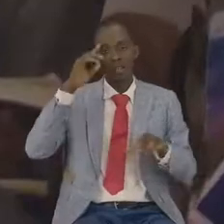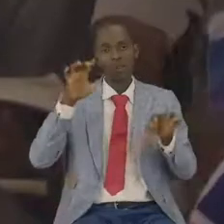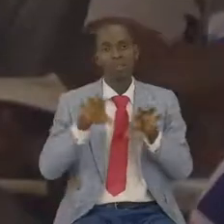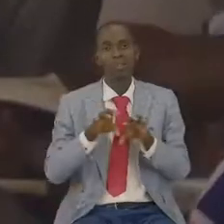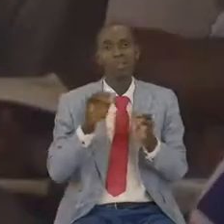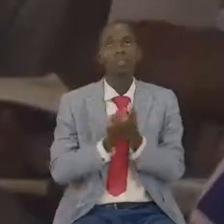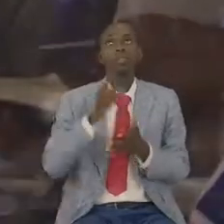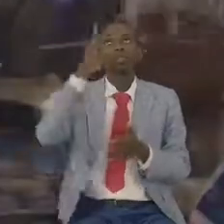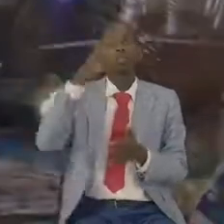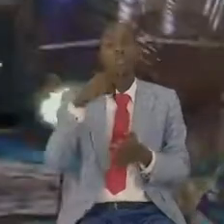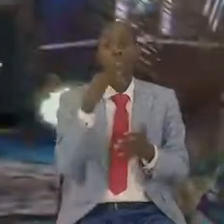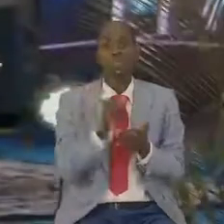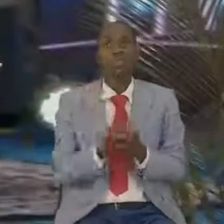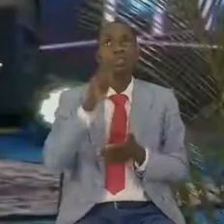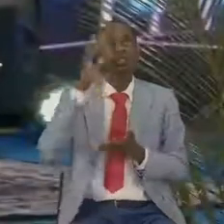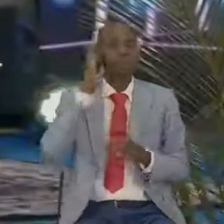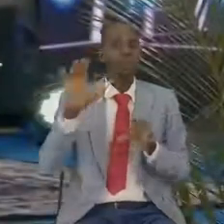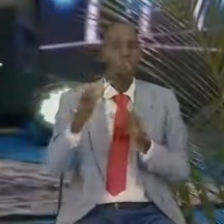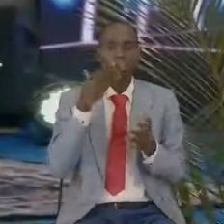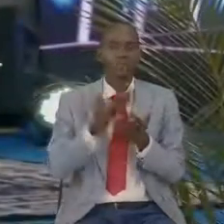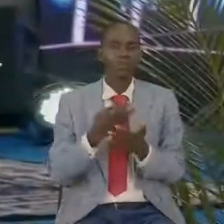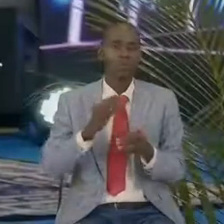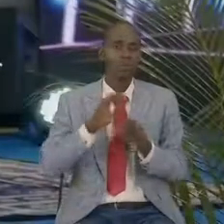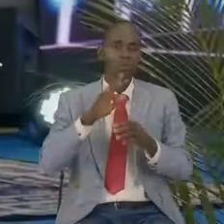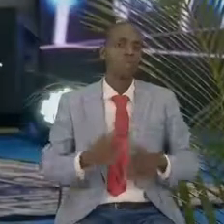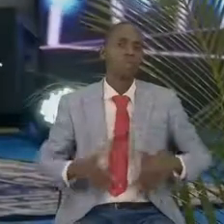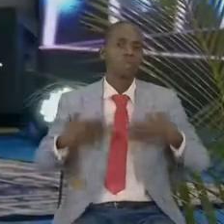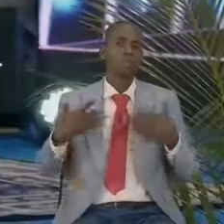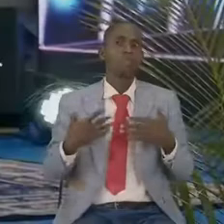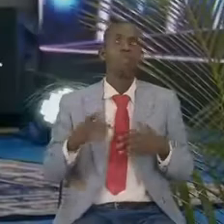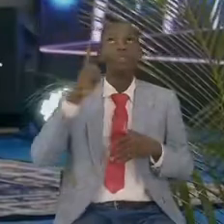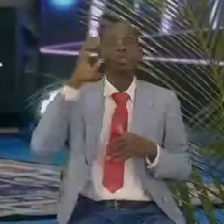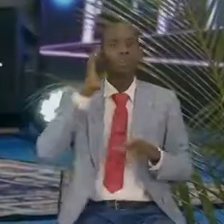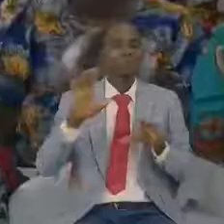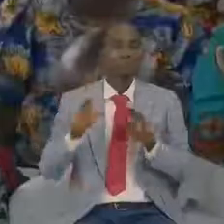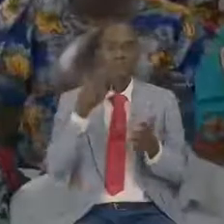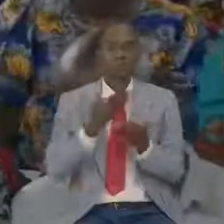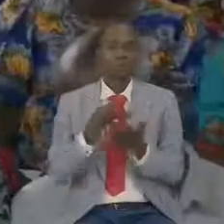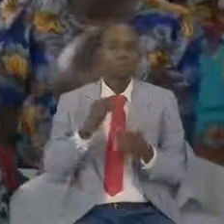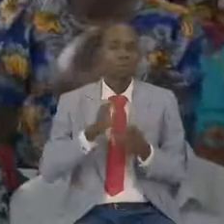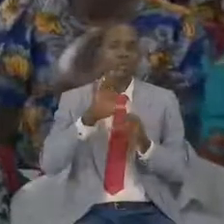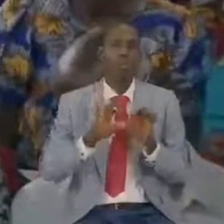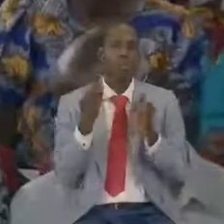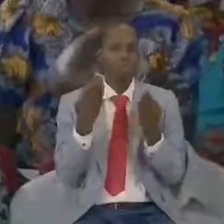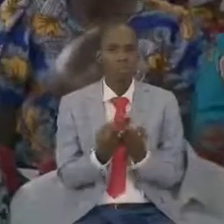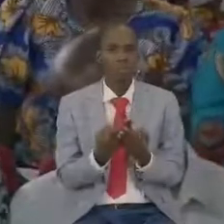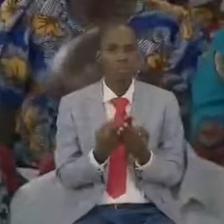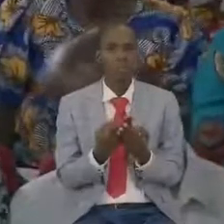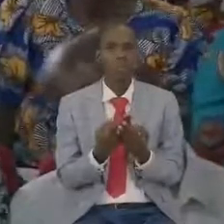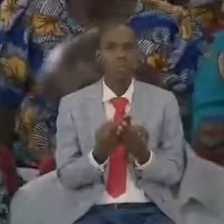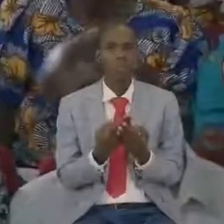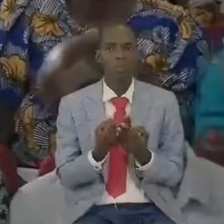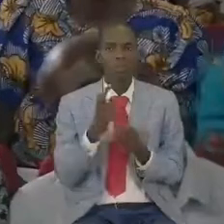a promis traiter avec nous. Il fera du bien dans ta vie. Il te fera du bien dans ta famille. Tu vas